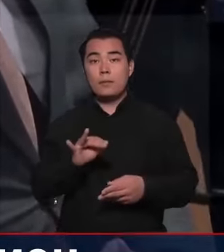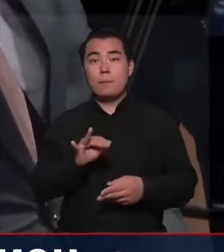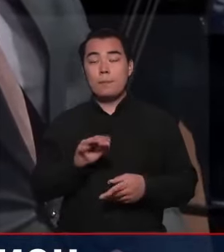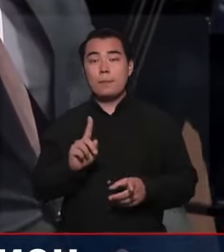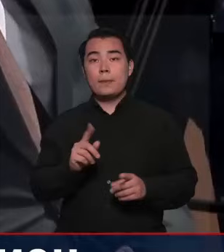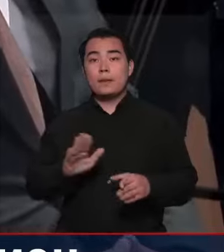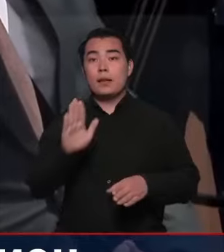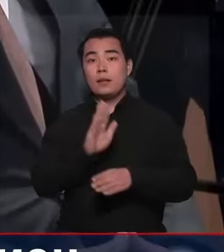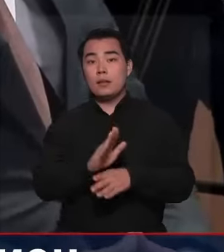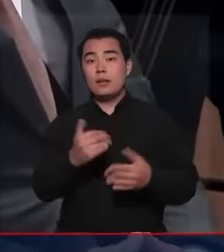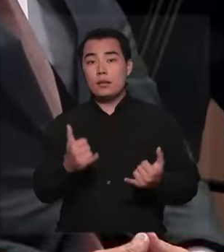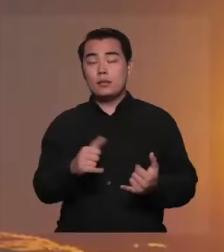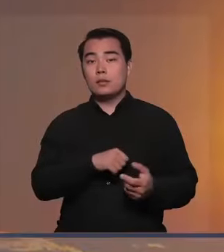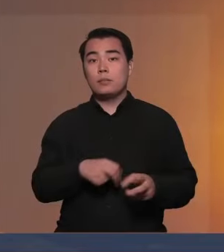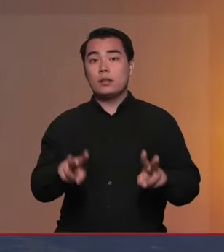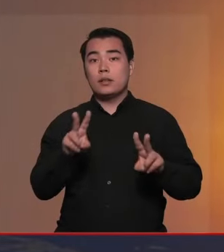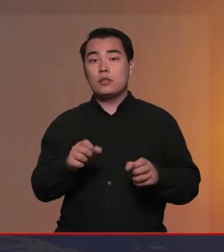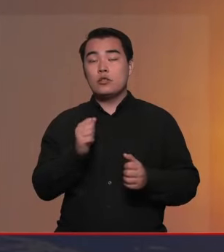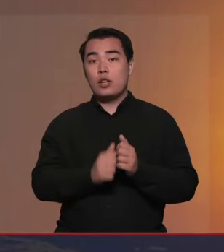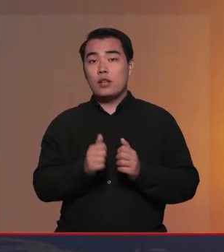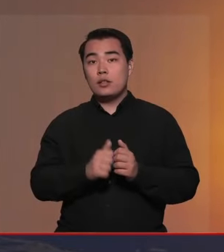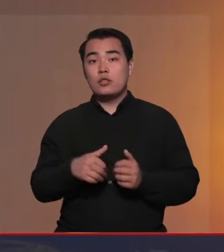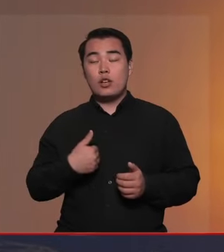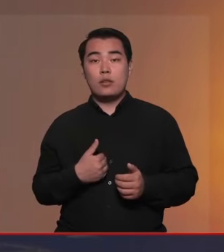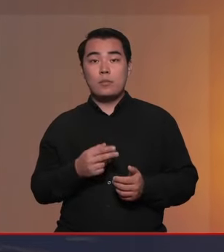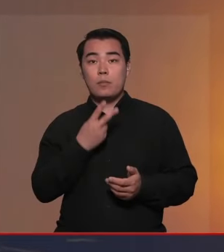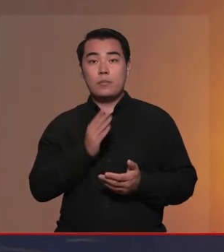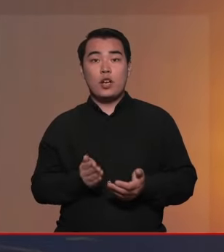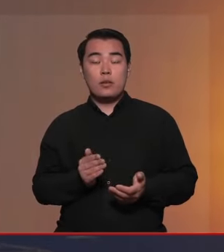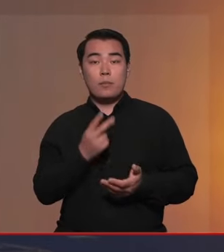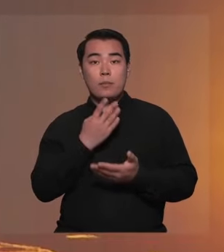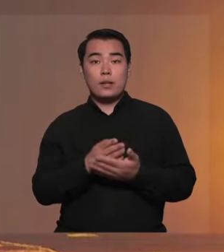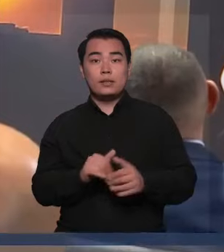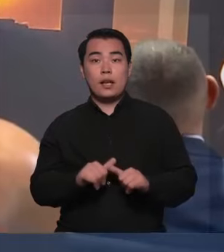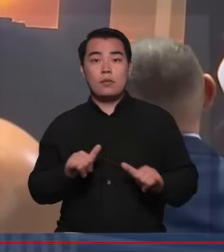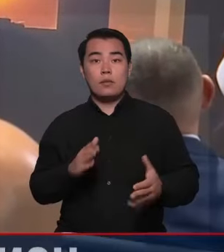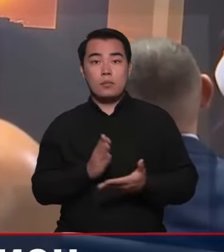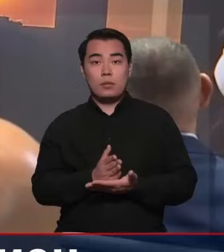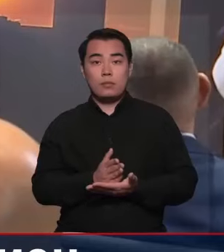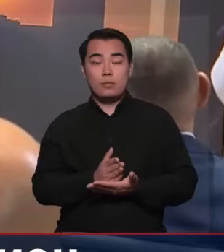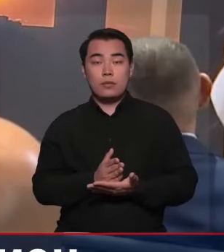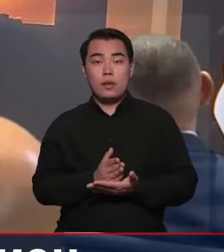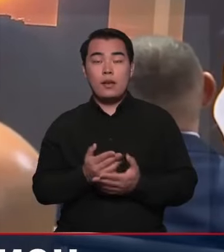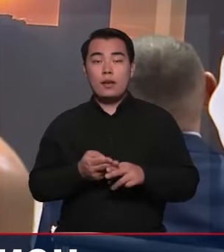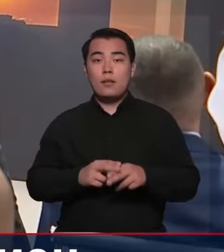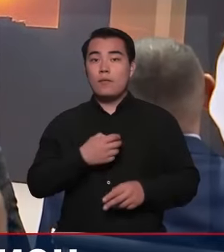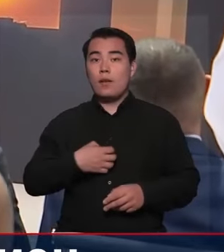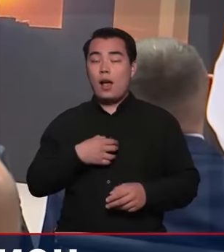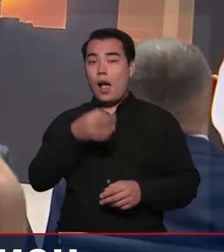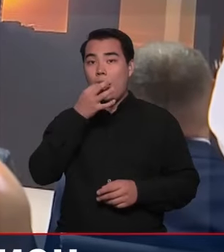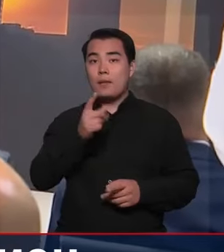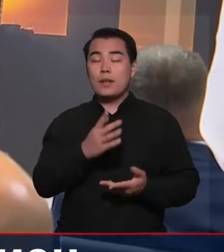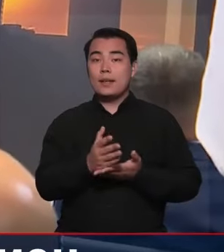приоритетных задач обозначено стимулирование частных предприятий на инвестирование в геологоразведку. Здесь важно отметить